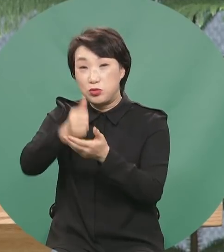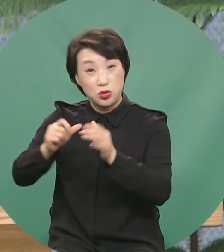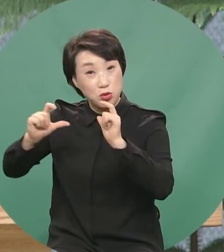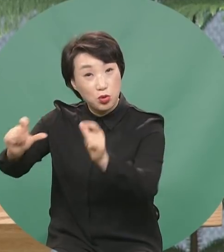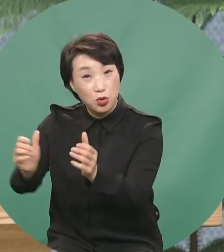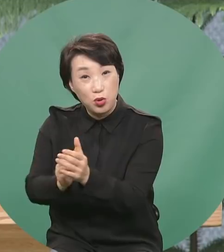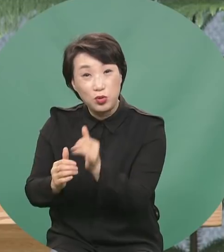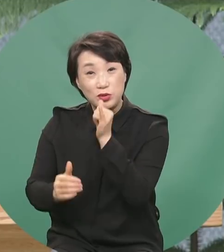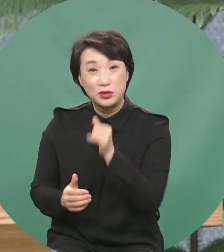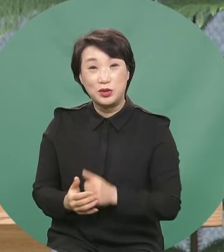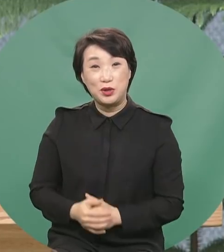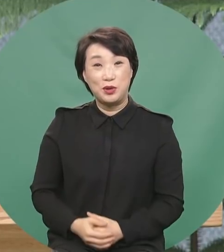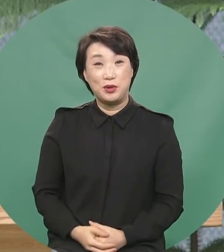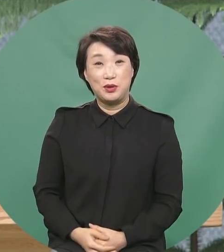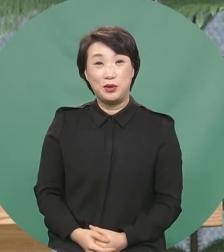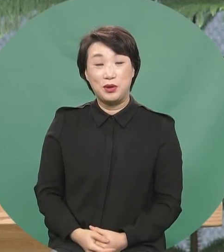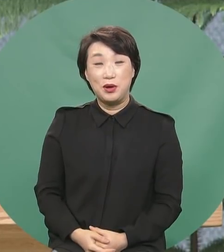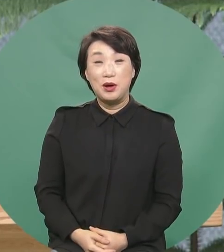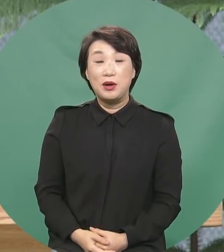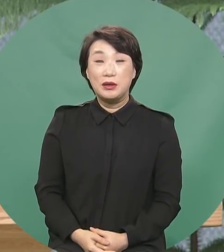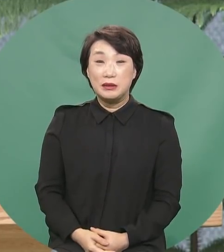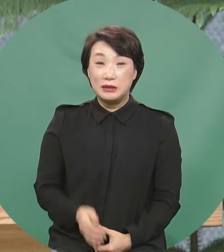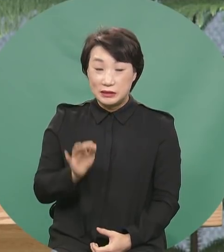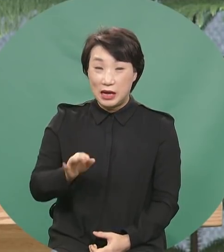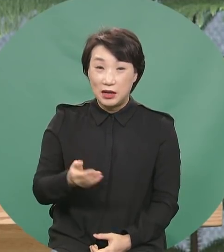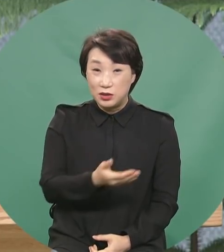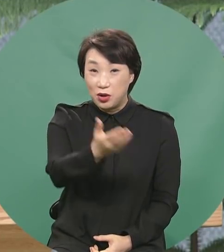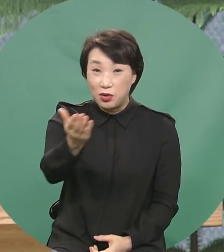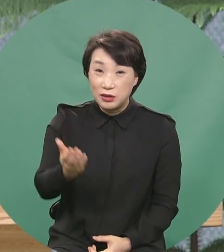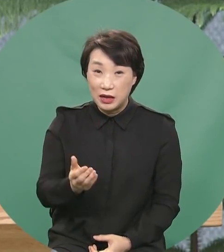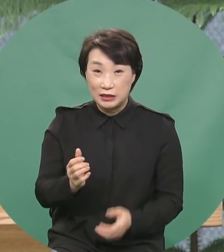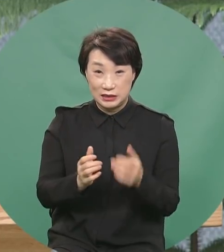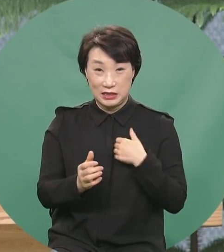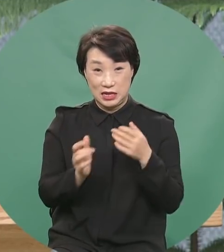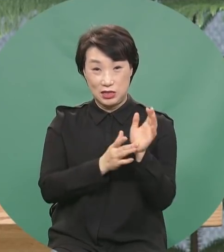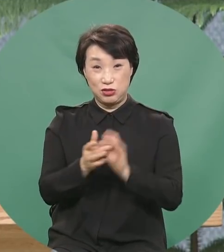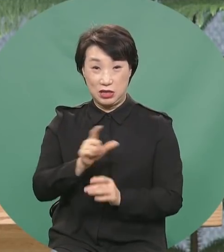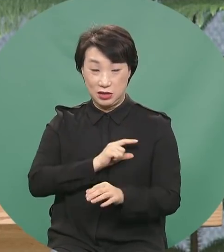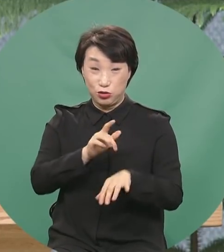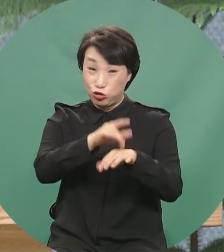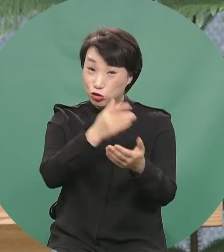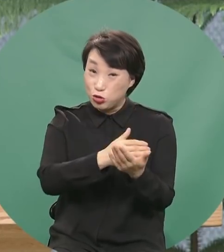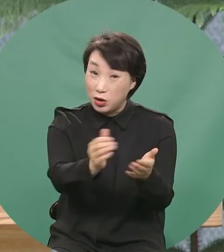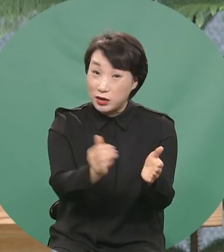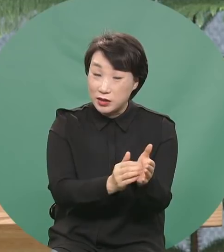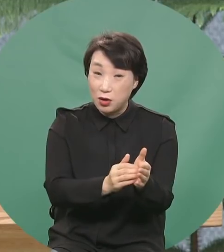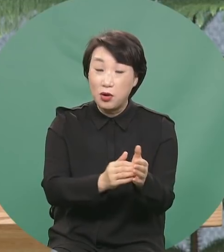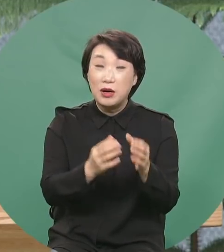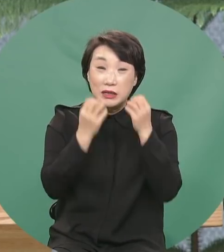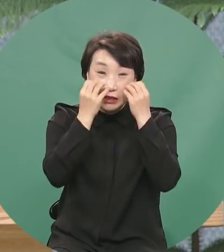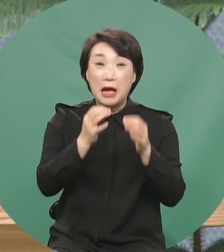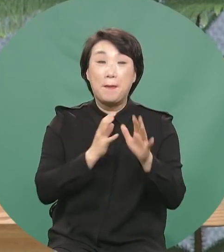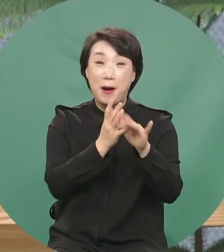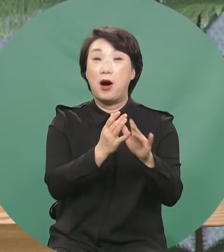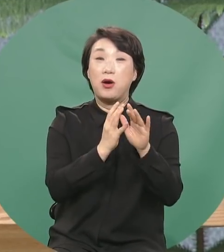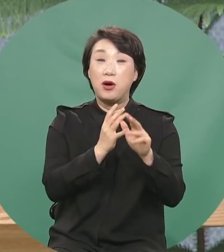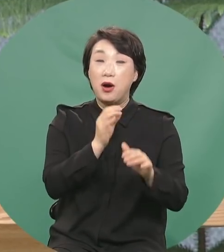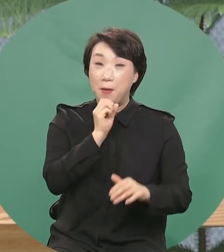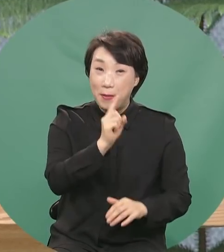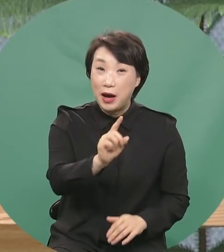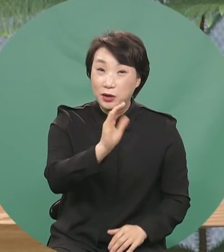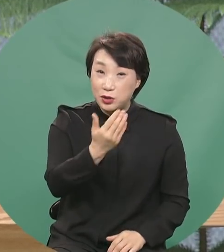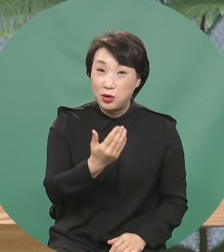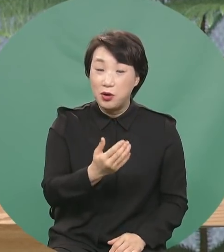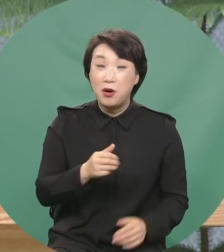정죄를 받으리라. 곧 저희가 내 이름으로 귀신을 쫓아내며 새 방언을